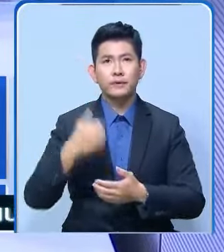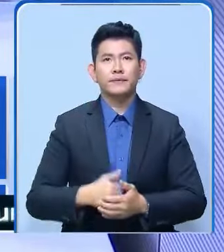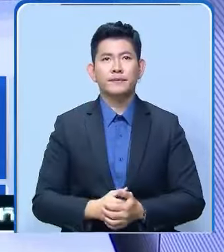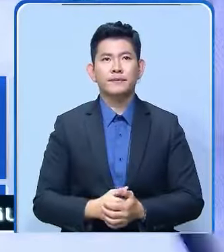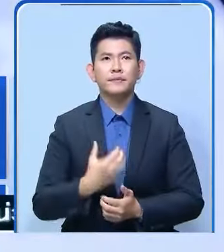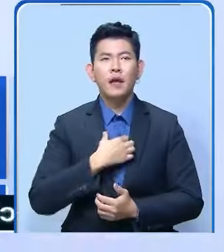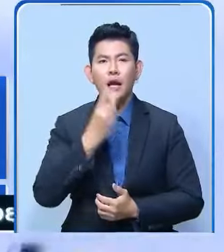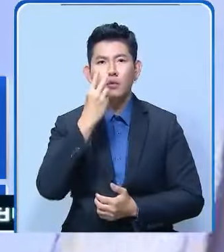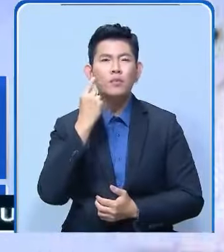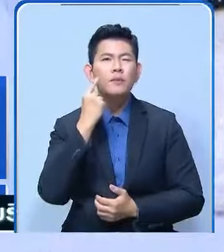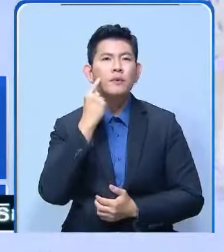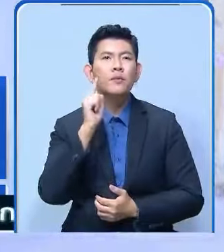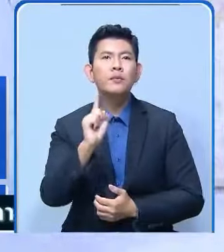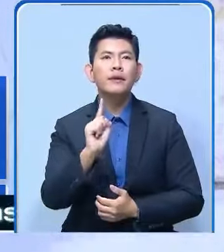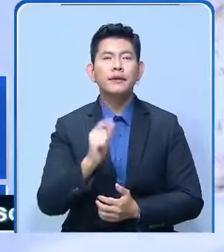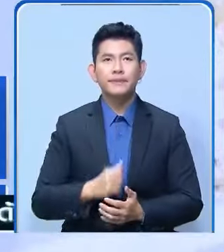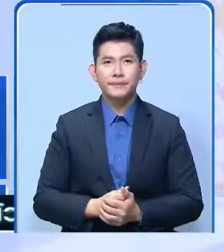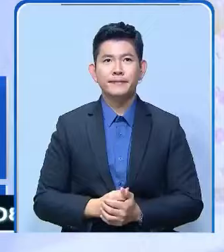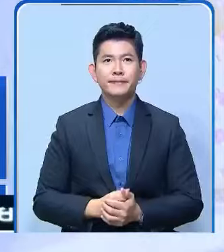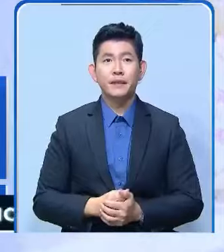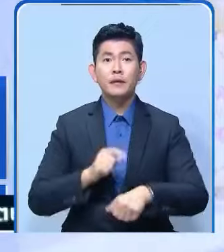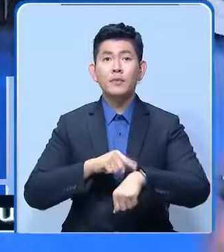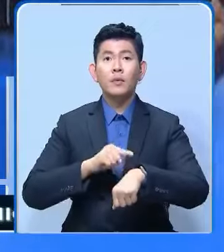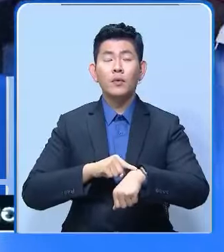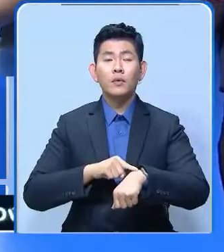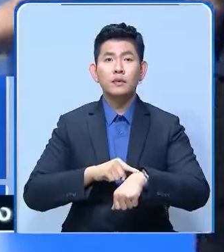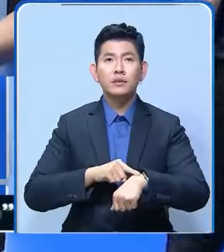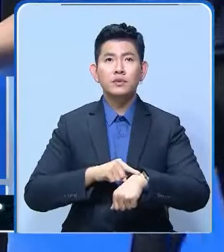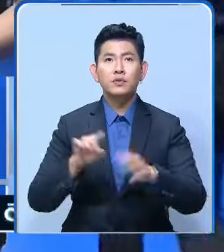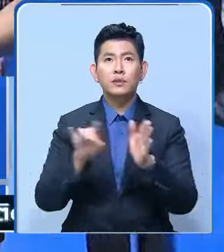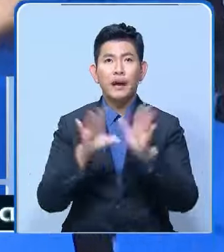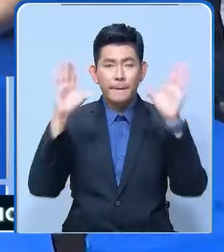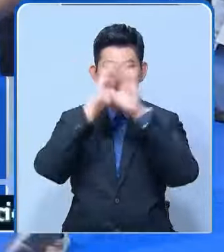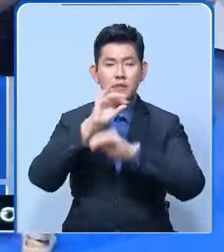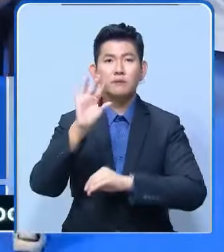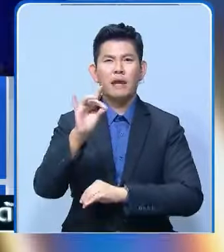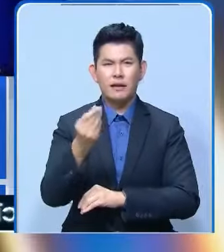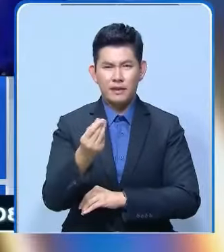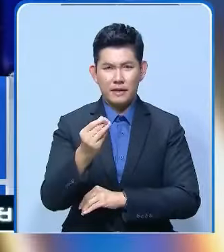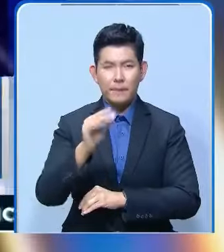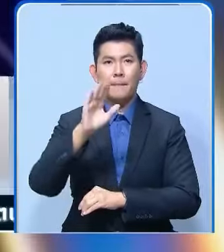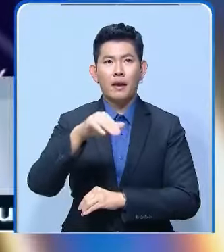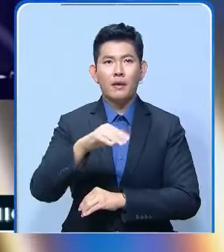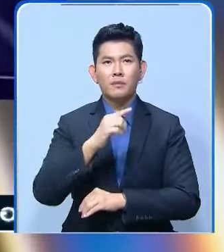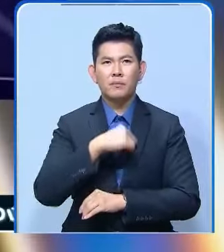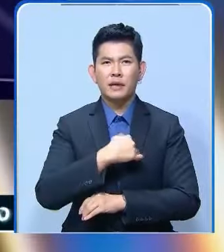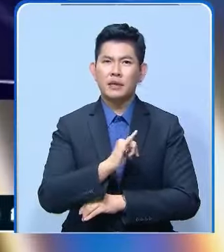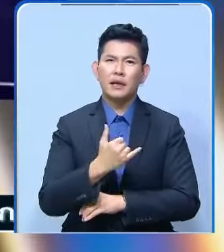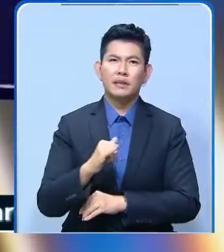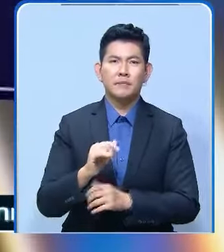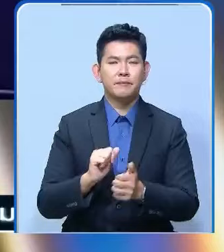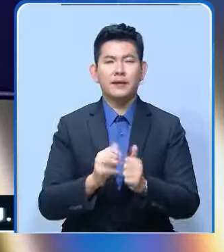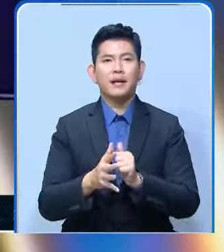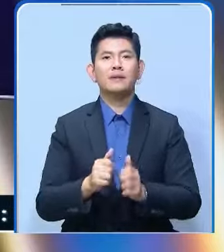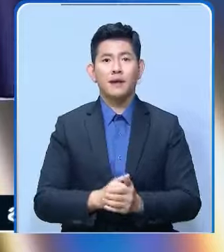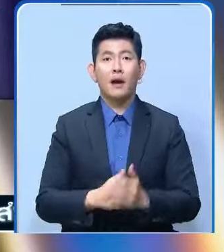ากดูผิวหน้าอะไรอย่างเงี้ยคุณผู้ชมครับเพราะฉะนั้น ถึงกี่โมง 2 ทุ่มวันนี้คุณผู้ชมคะตอนนี้รีบมาเลยนะหากว่าลังเลใจอยู่อาจจะไม่ทันก็